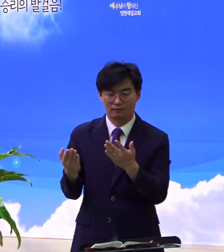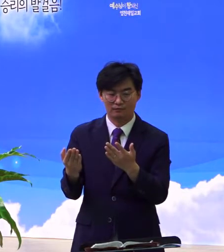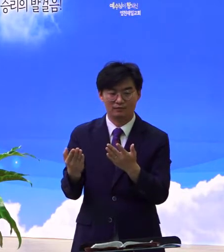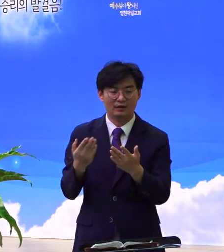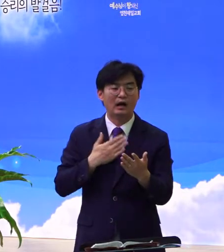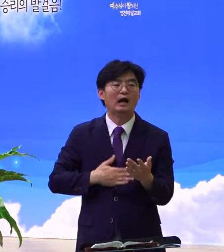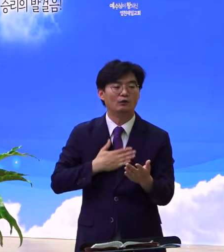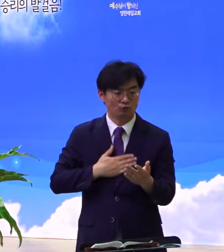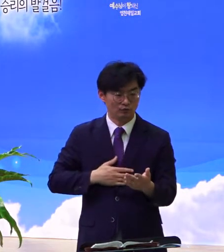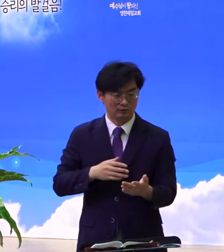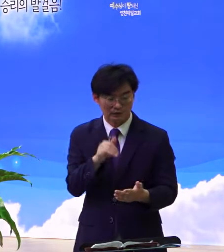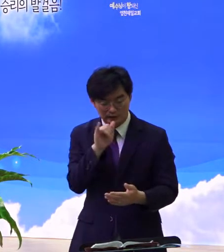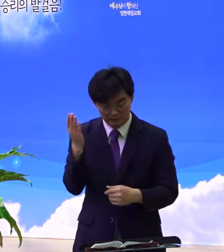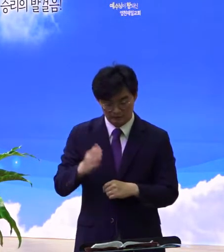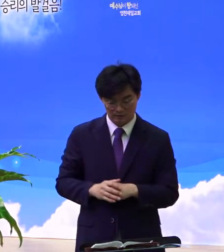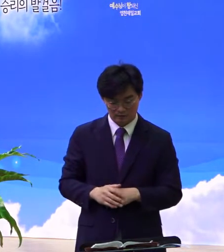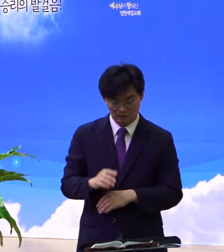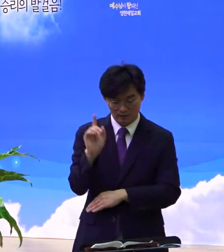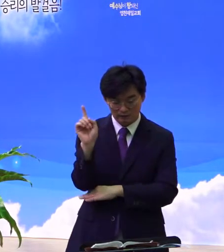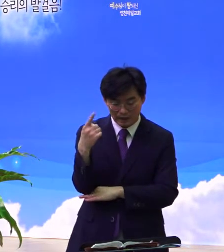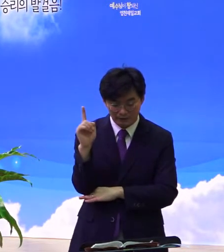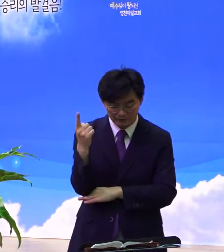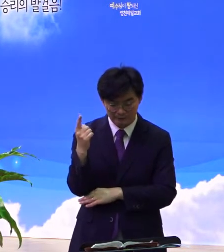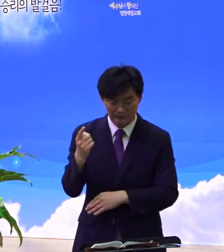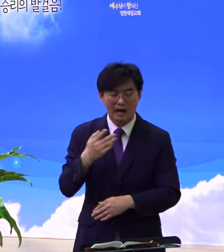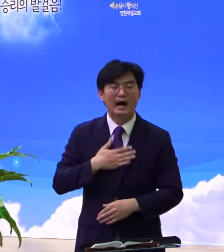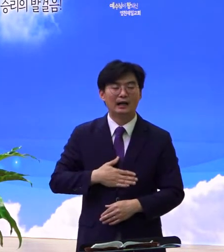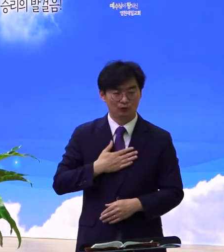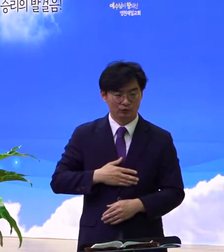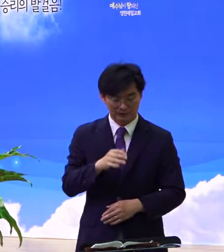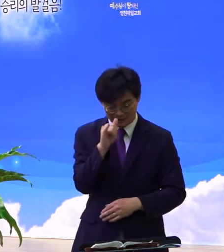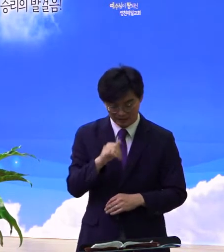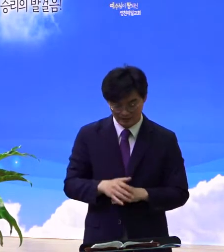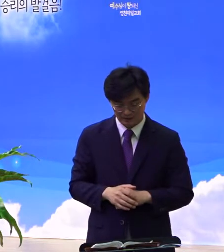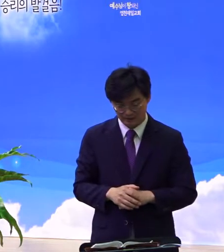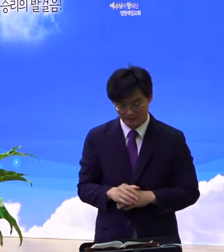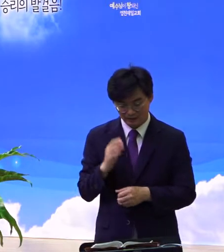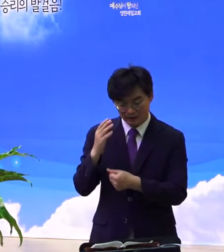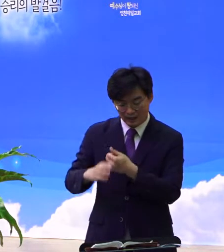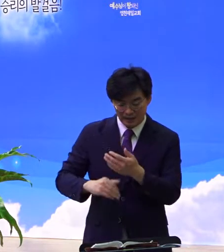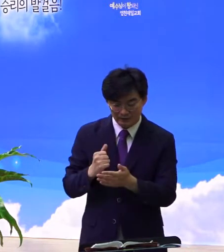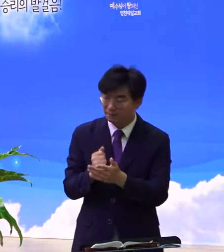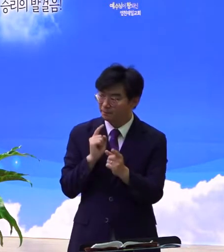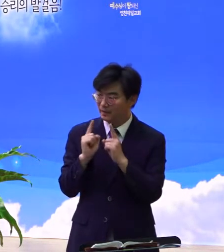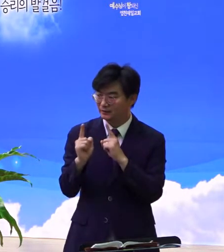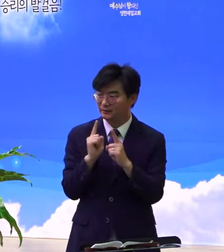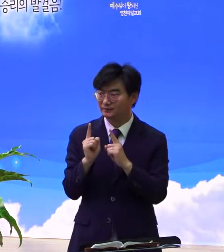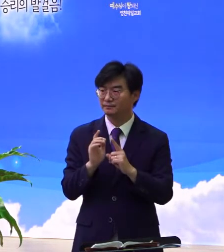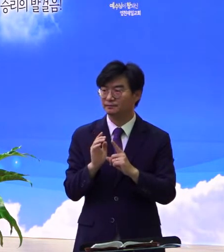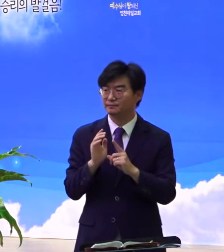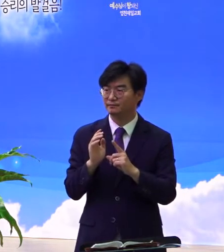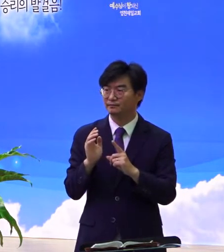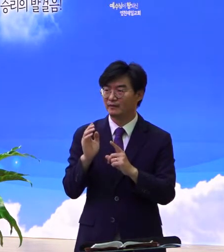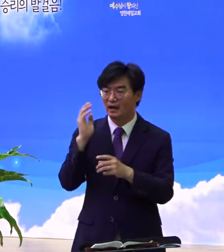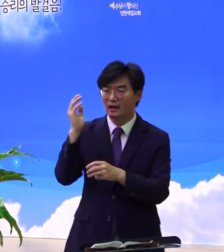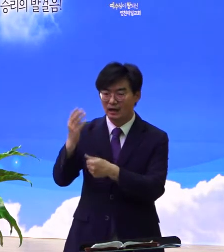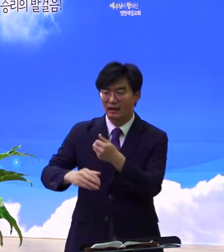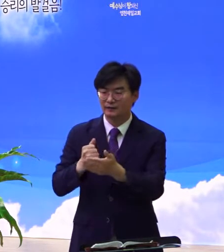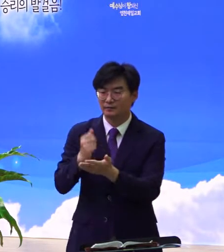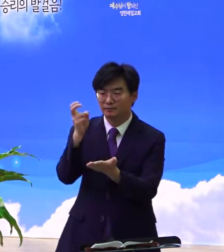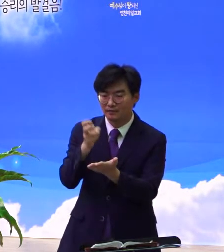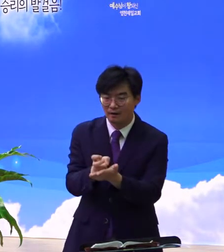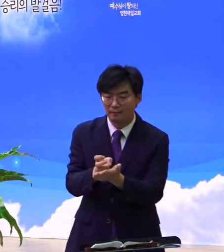그래서 오늘 다윗이 본문에서 이야기했습니다. 하나님의 말씀, 여호와의 율법,